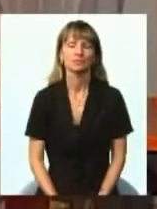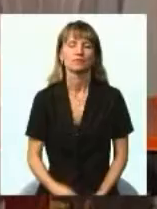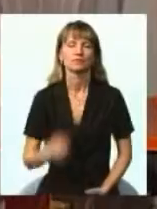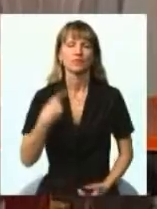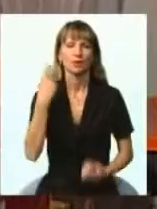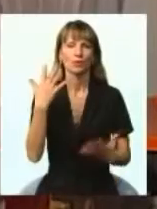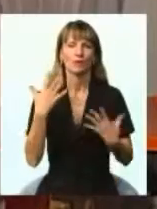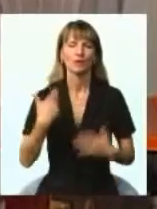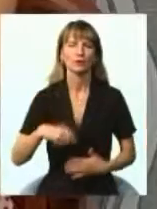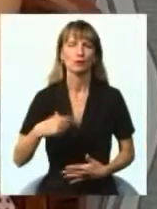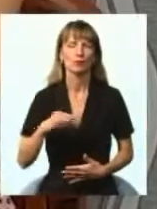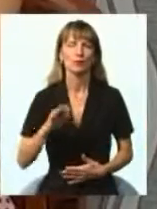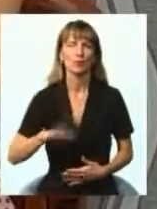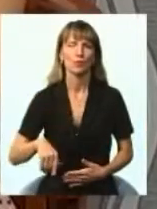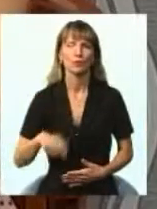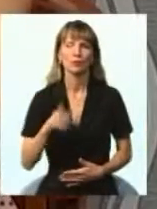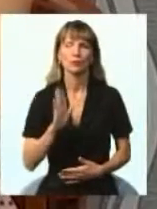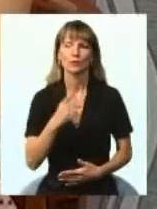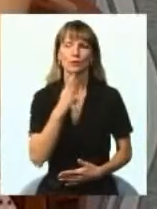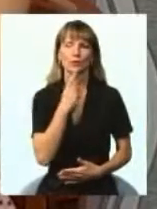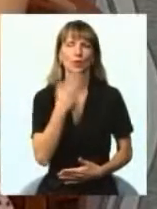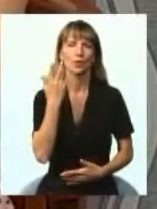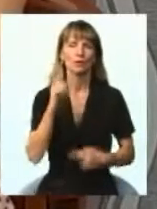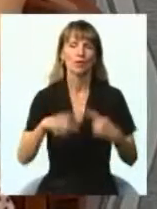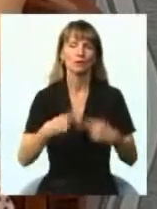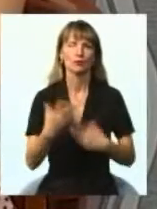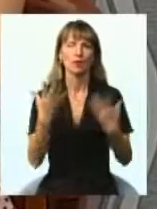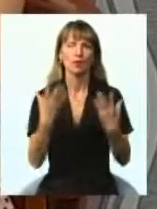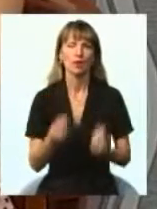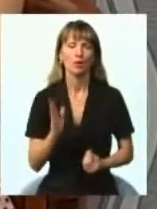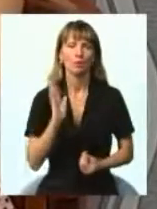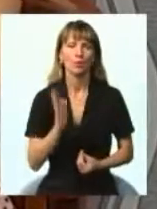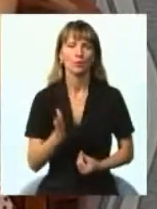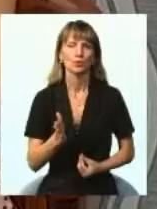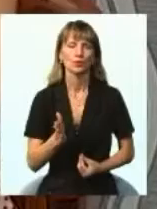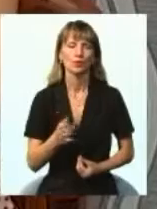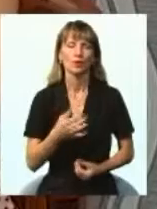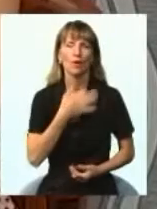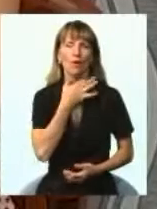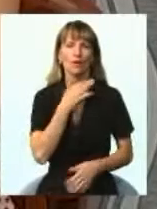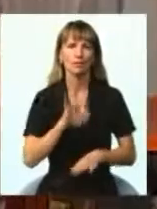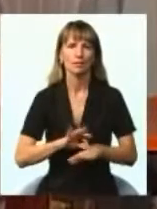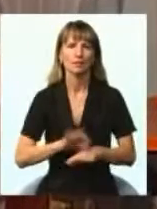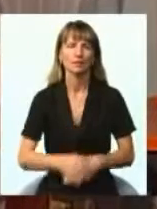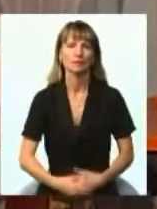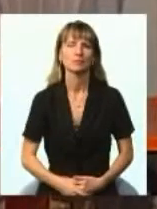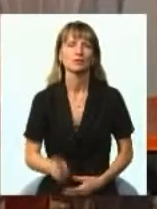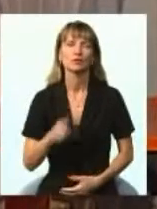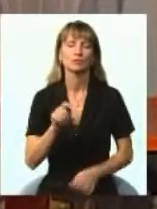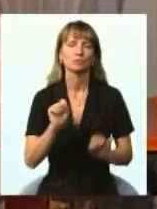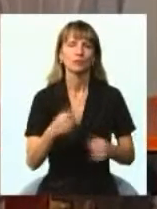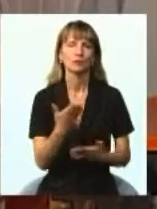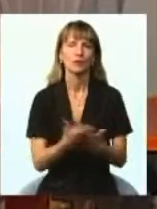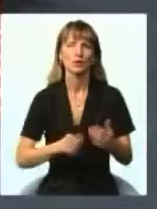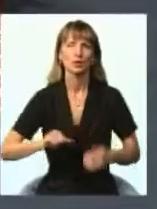Уявляю собі. І потім буде тобі непереливки, коли наступного дня буде боліти горло. Що ти можеш